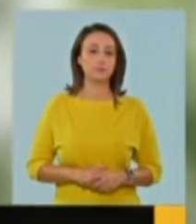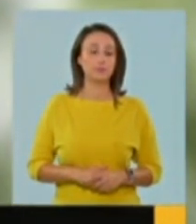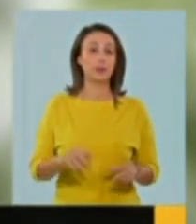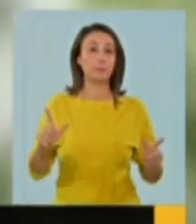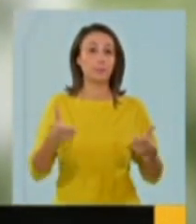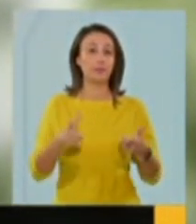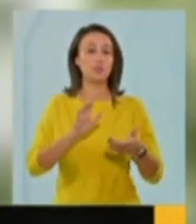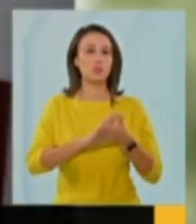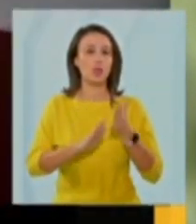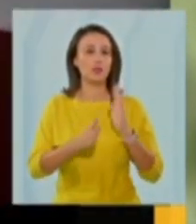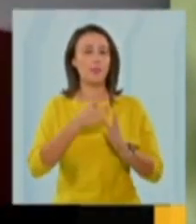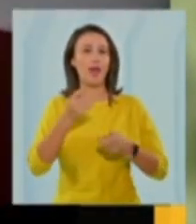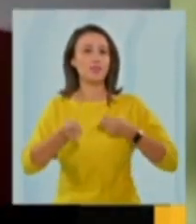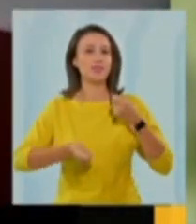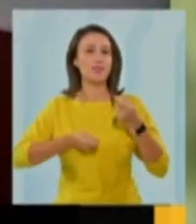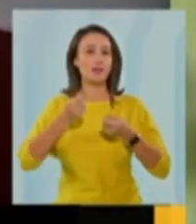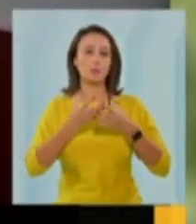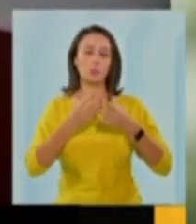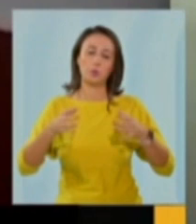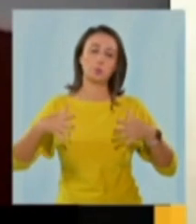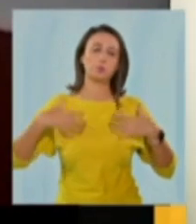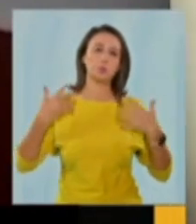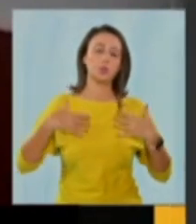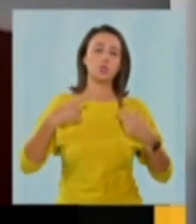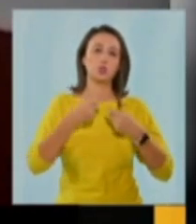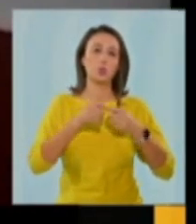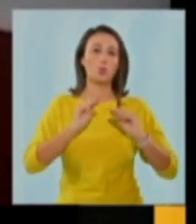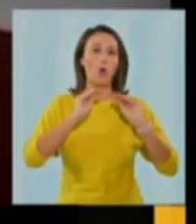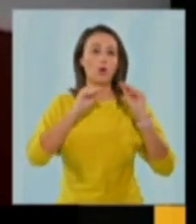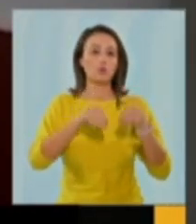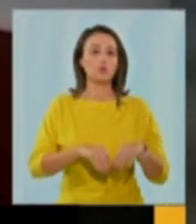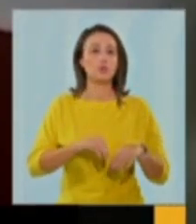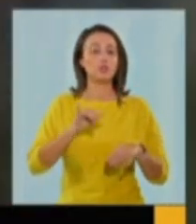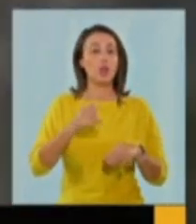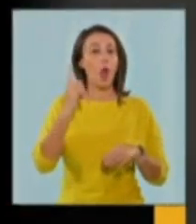Petrecerea s-a terminat cu dans și multă voie bună, iar totul a ajuns